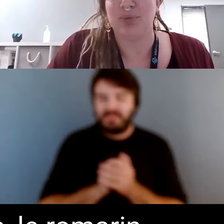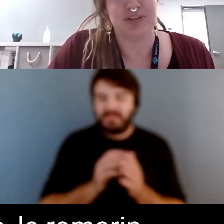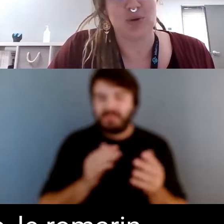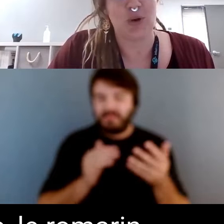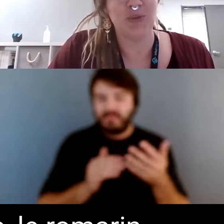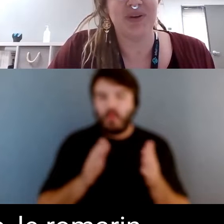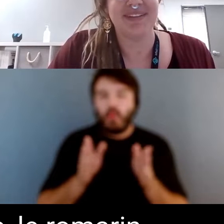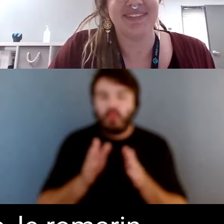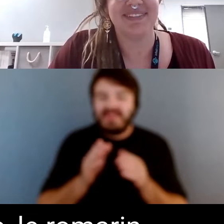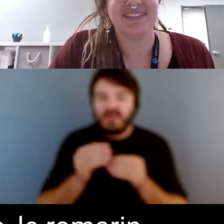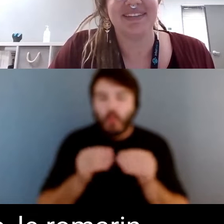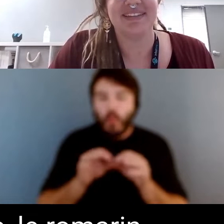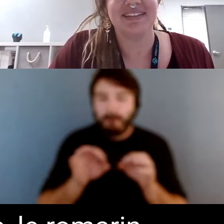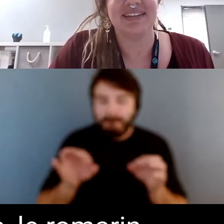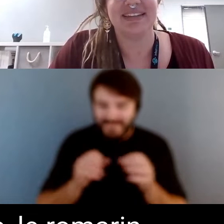les petits concombres,